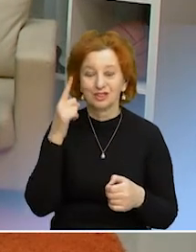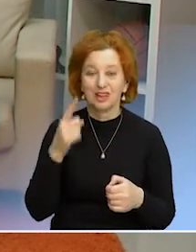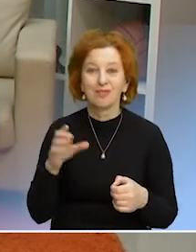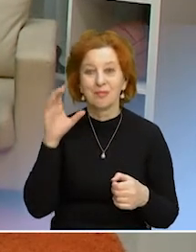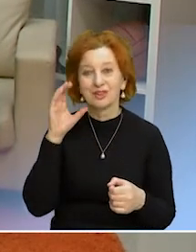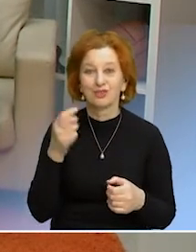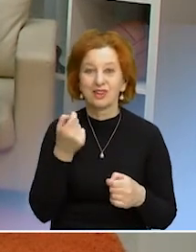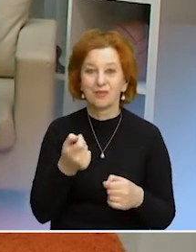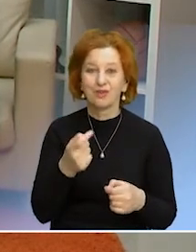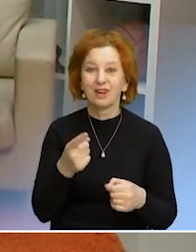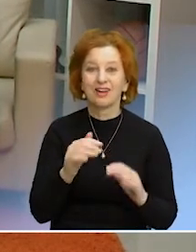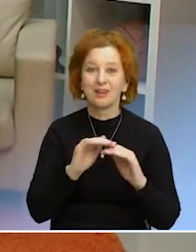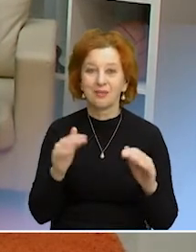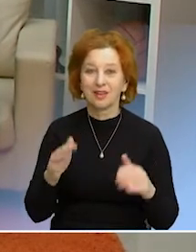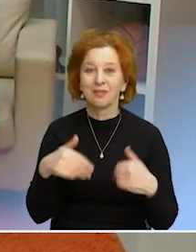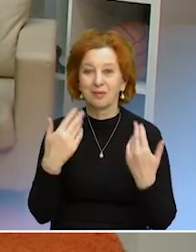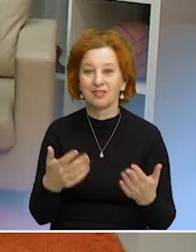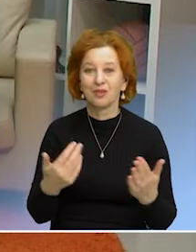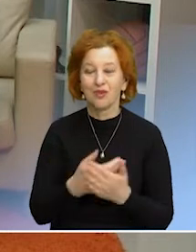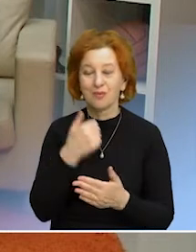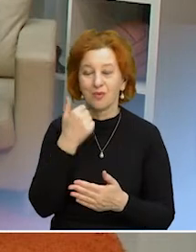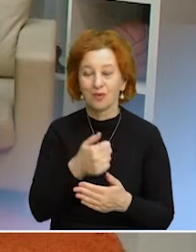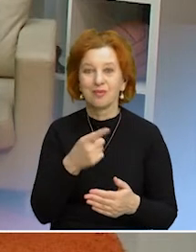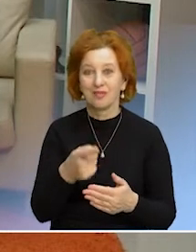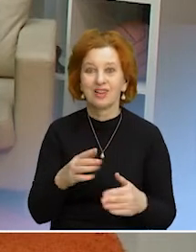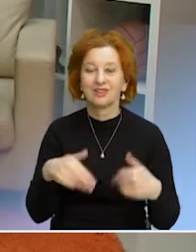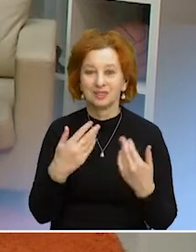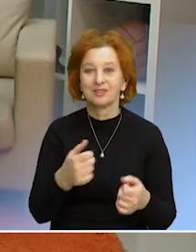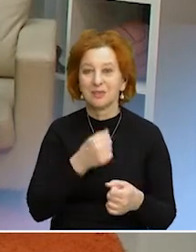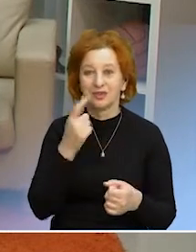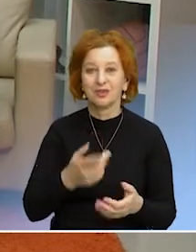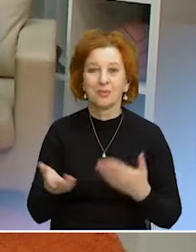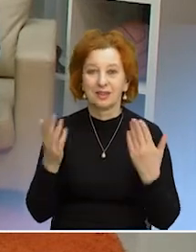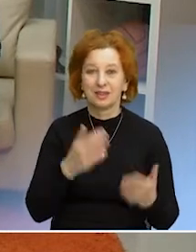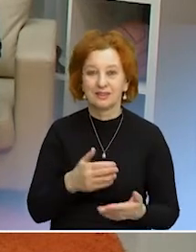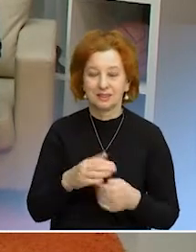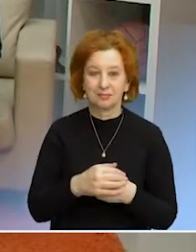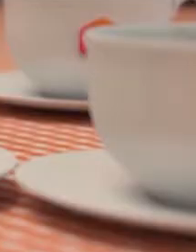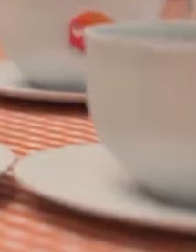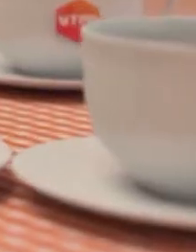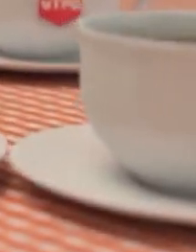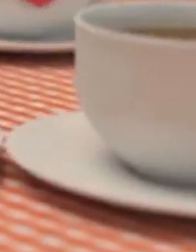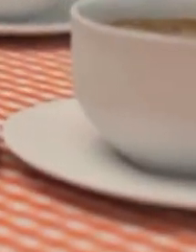тоже подслушивать немножко. Ну и ребятам привет и с наступающим Новым годом. И вас наступающим. Спасибо за то, что пригласили.